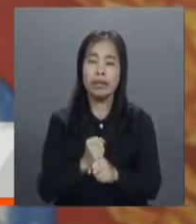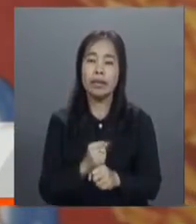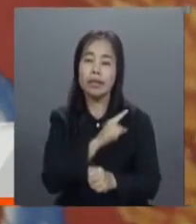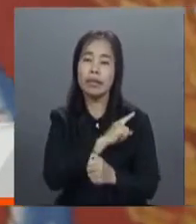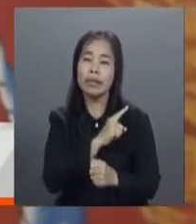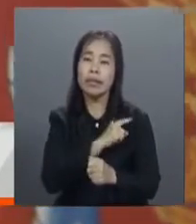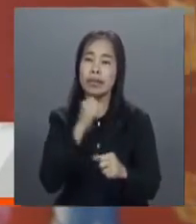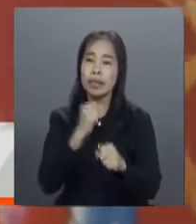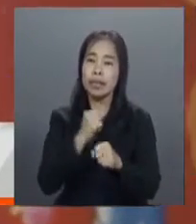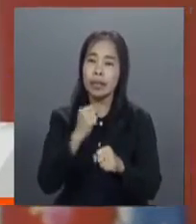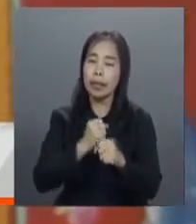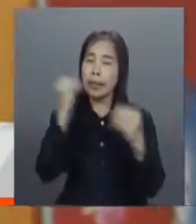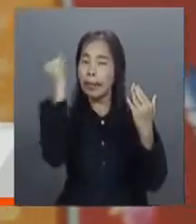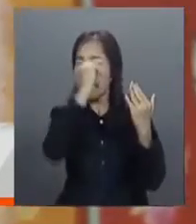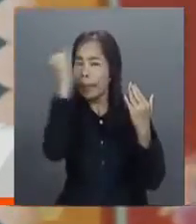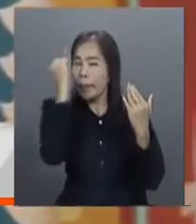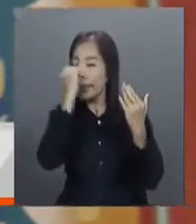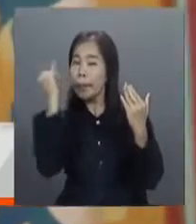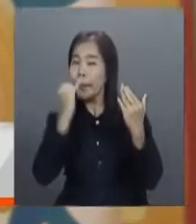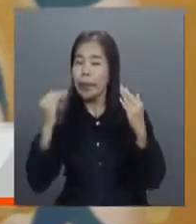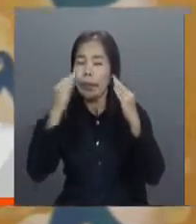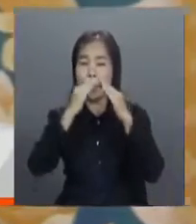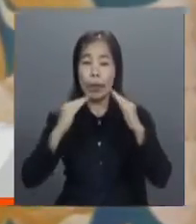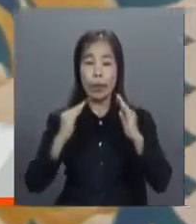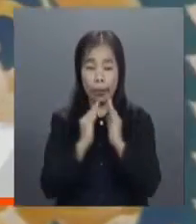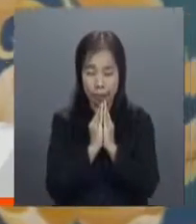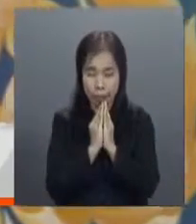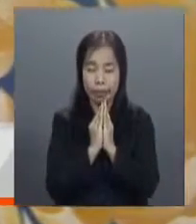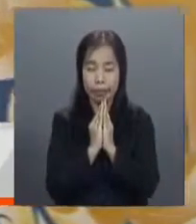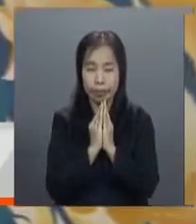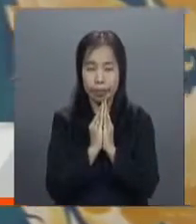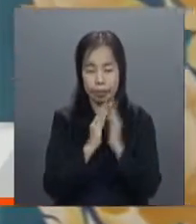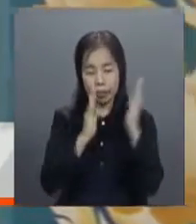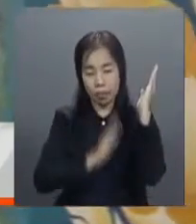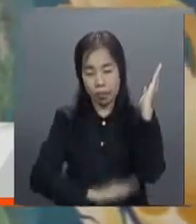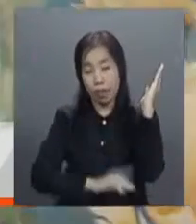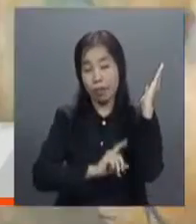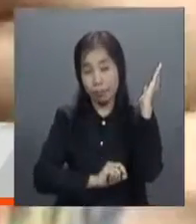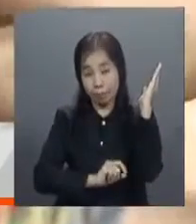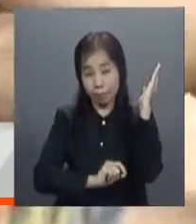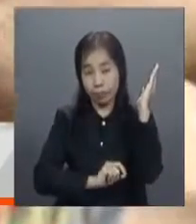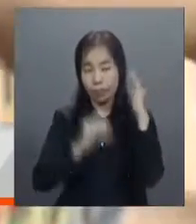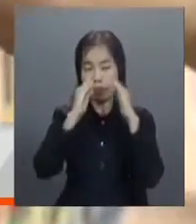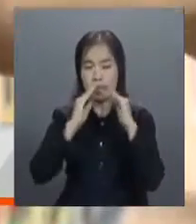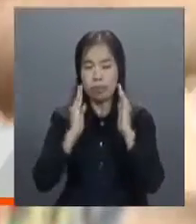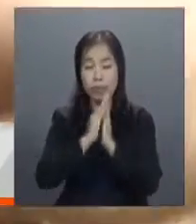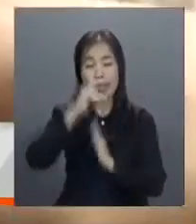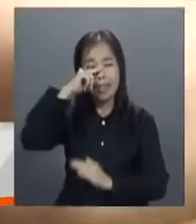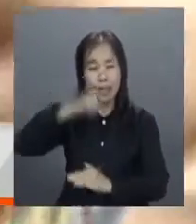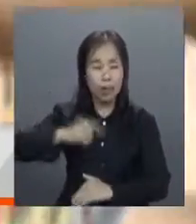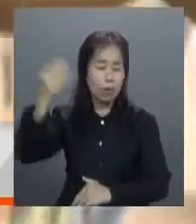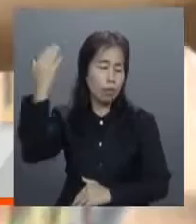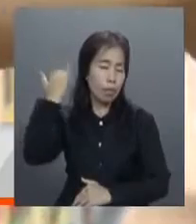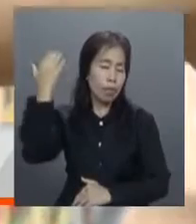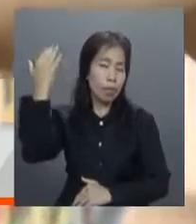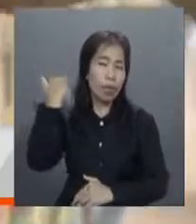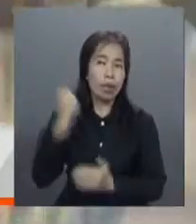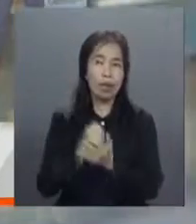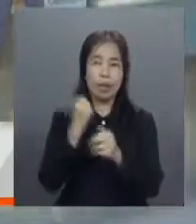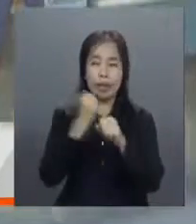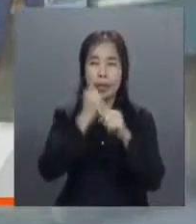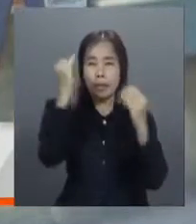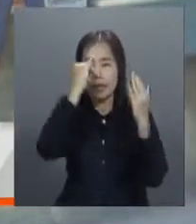งมือสร้างสรรค์จิตรกรรมฝาผนังวัดอานันทะเมตยารามวัดไทยเก่าแก่ที่สุดในสิงคโปร์ให้ทันตามกำหนดเสร็จใน